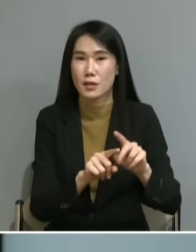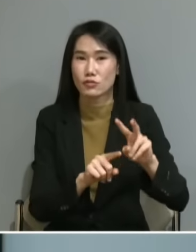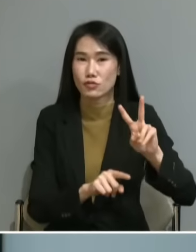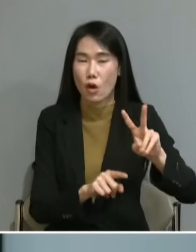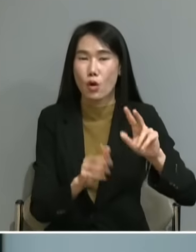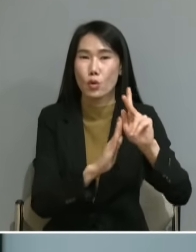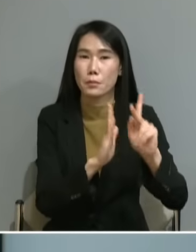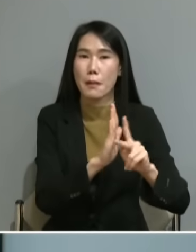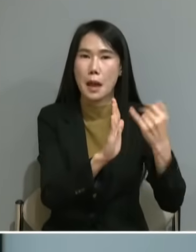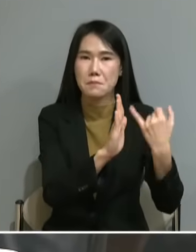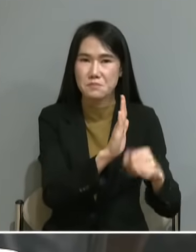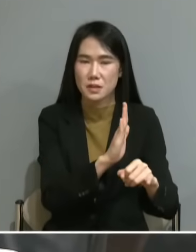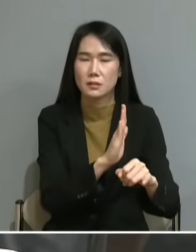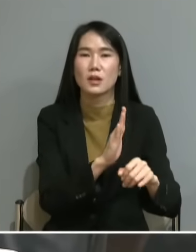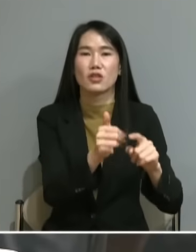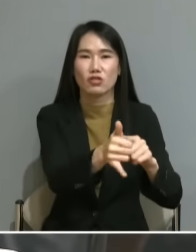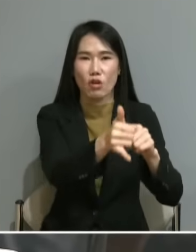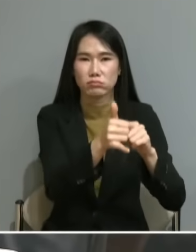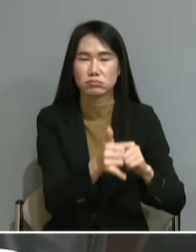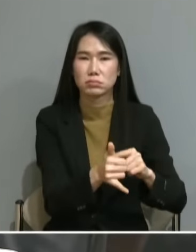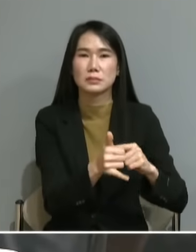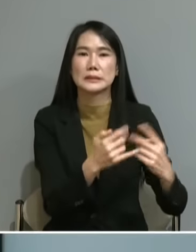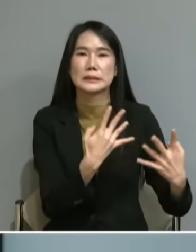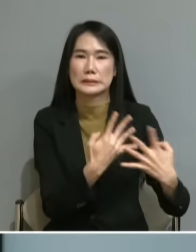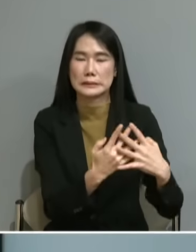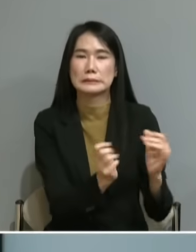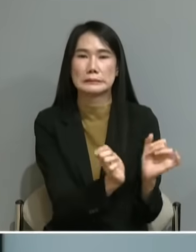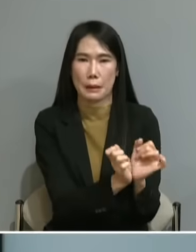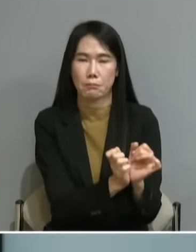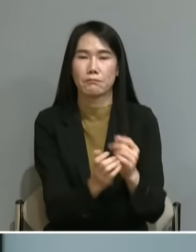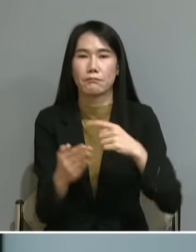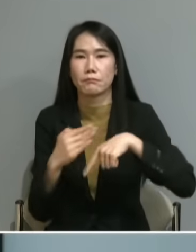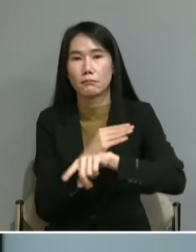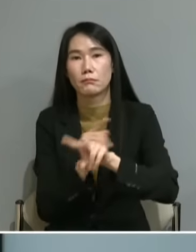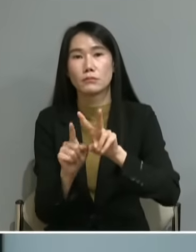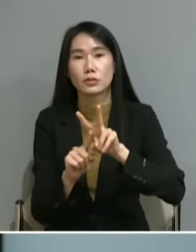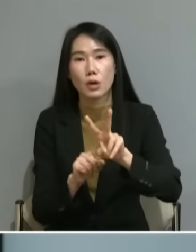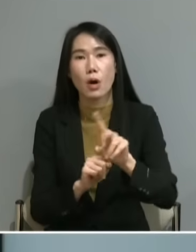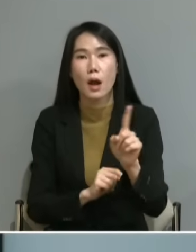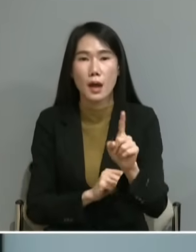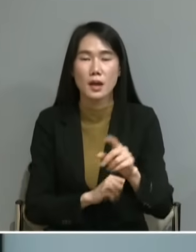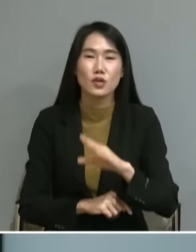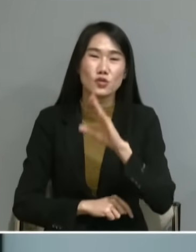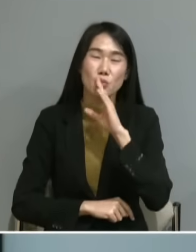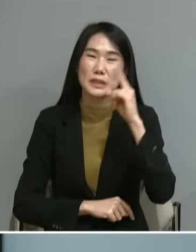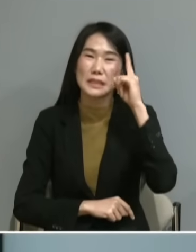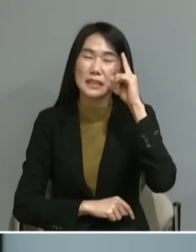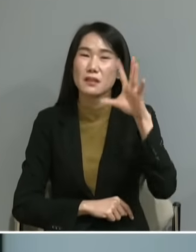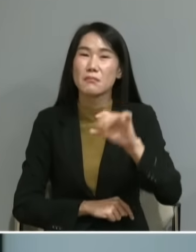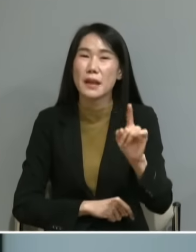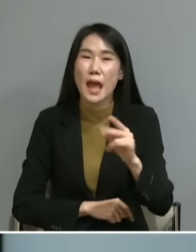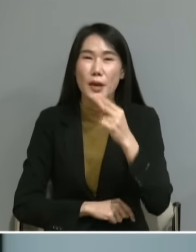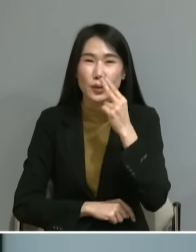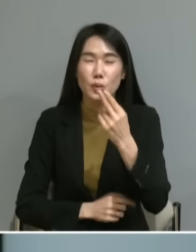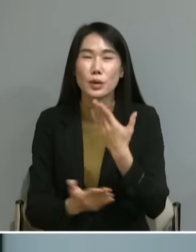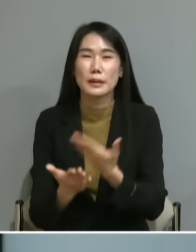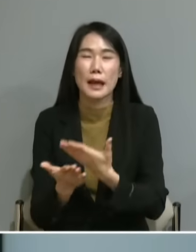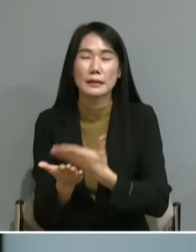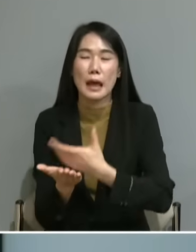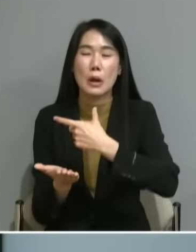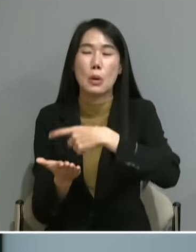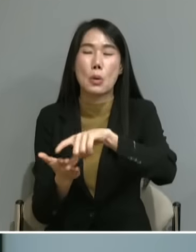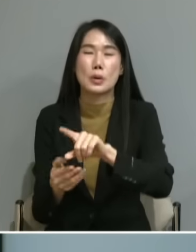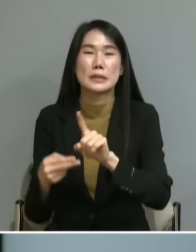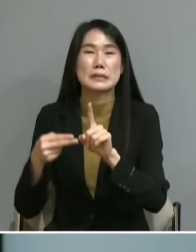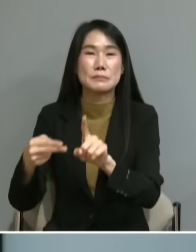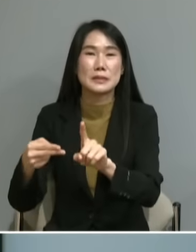ผิดกฎหมายและท่านจะถูกดำเนินคดีส่วนที่2ในกรณีที่ท่านคิดว่าจะเอาเงิน 10,000 บาทผ่านดิจิทัลวอลเล็